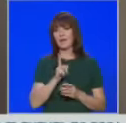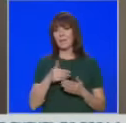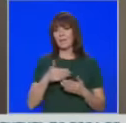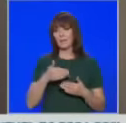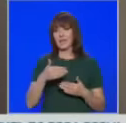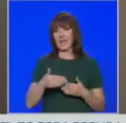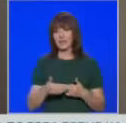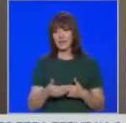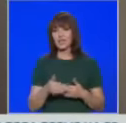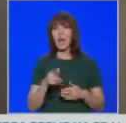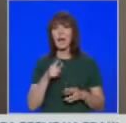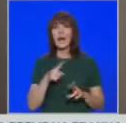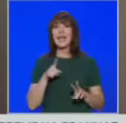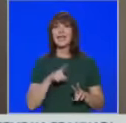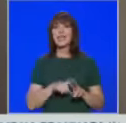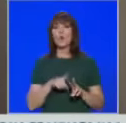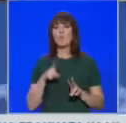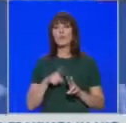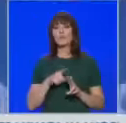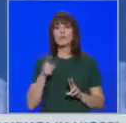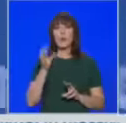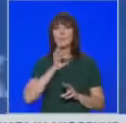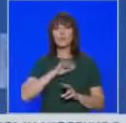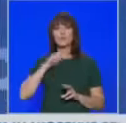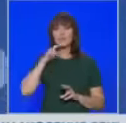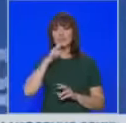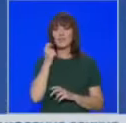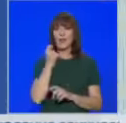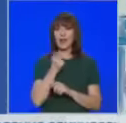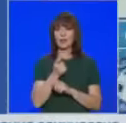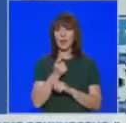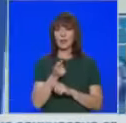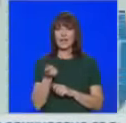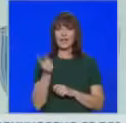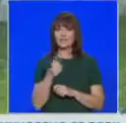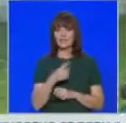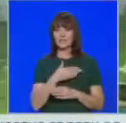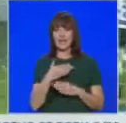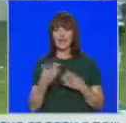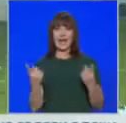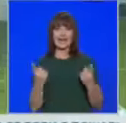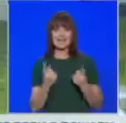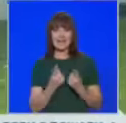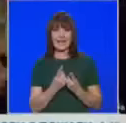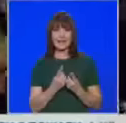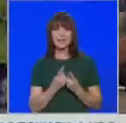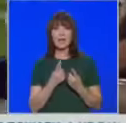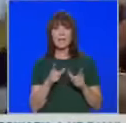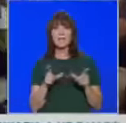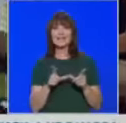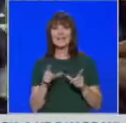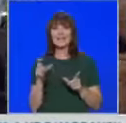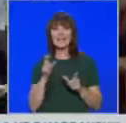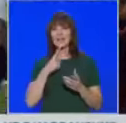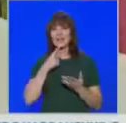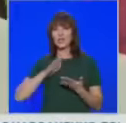VAR, Игор Пластун получи директен червен картон за удар в лицето на Машадо. В края на срещата, след словесен спор с феновете на варненския тим, Матиас Тисера също